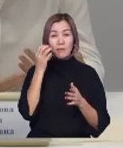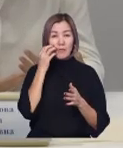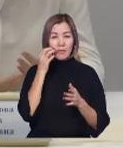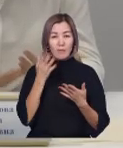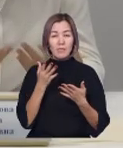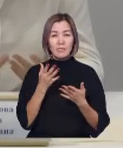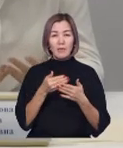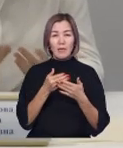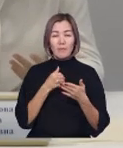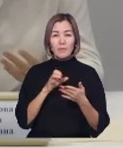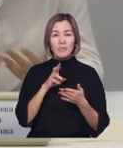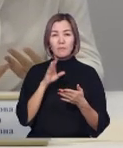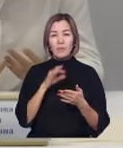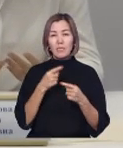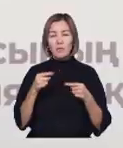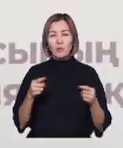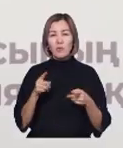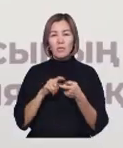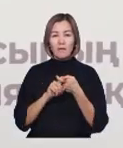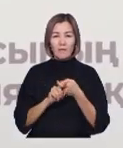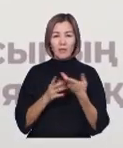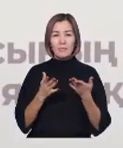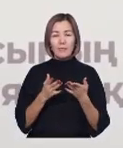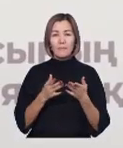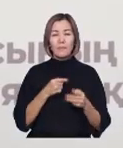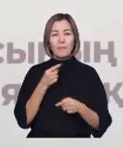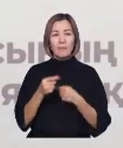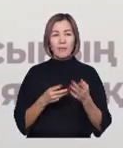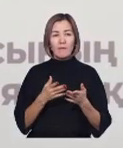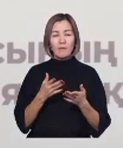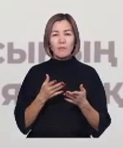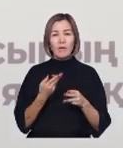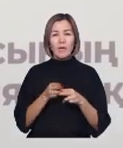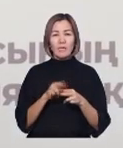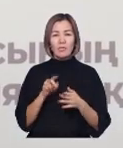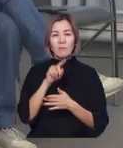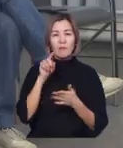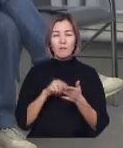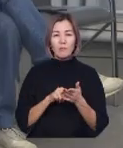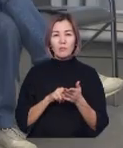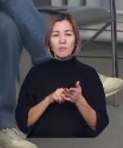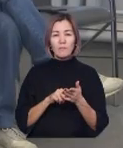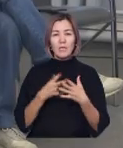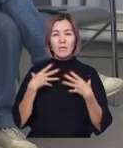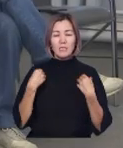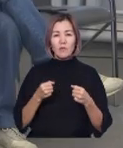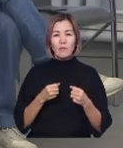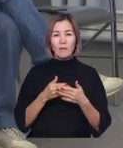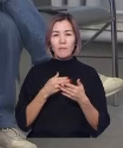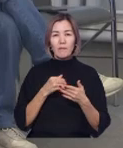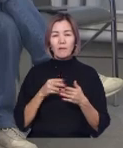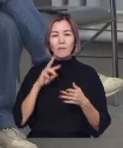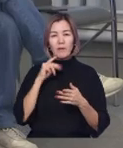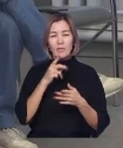беременности, профилактики СПИДа и других инфекций, передающихся половым путем, а также по вопросам репродуктивного здоровья и